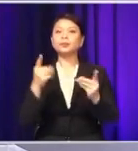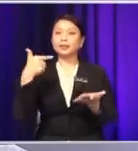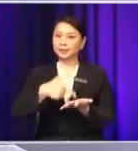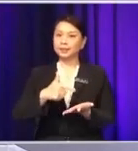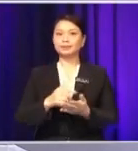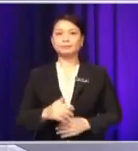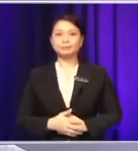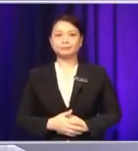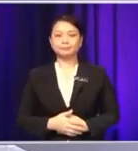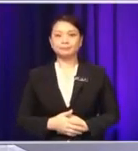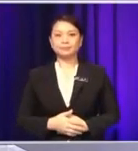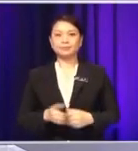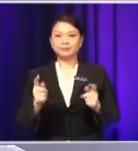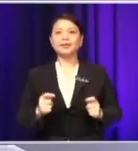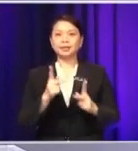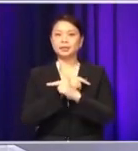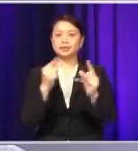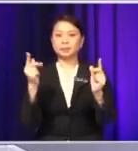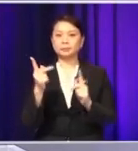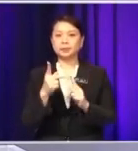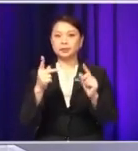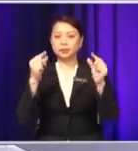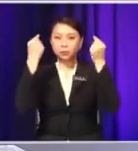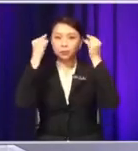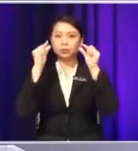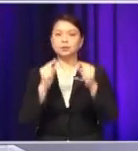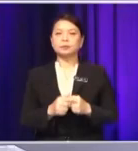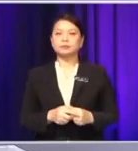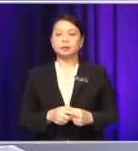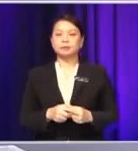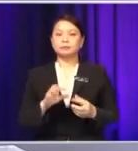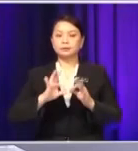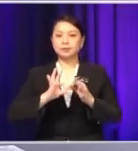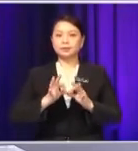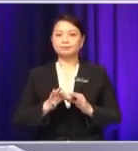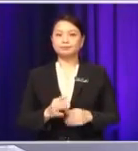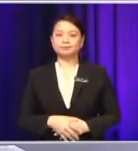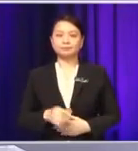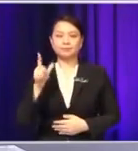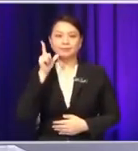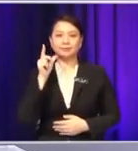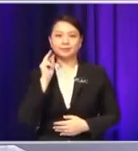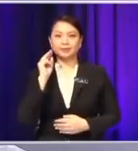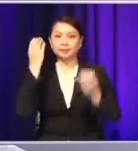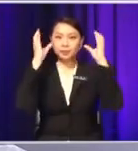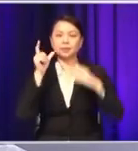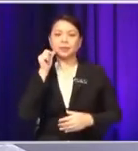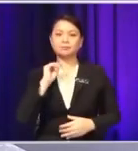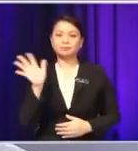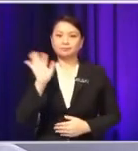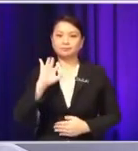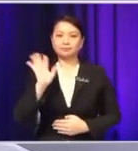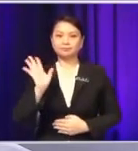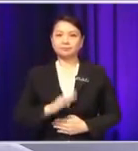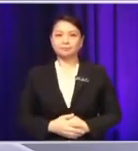datang. Terima kasih juga kepada jurubahasa kami, Cikgu Kulina. Kita jumpa lagi murid-murid. Assalamualaikum. Bye.